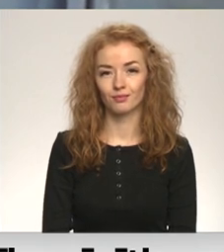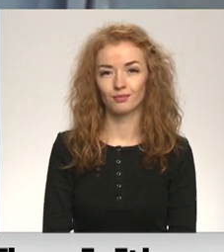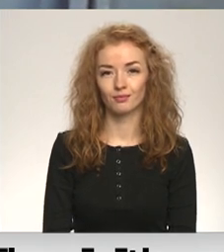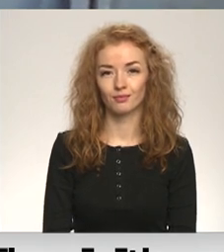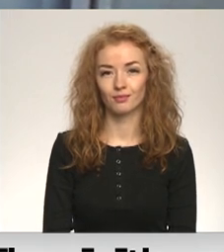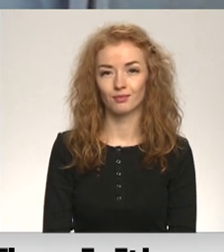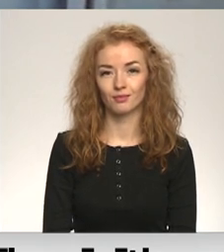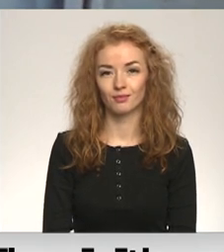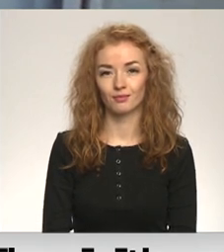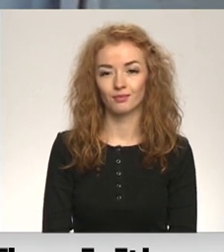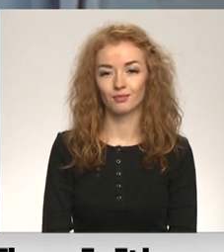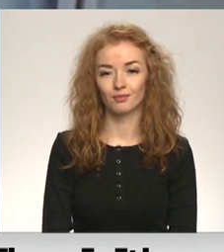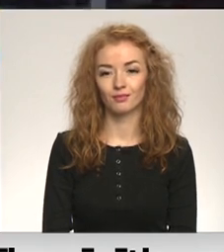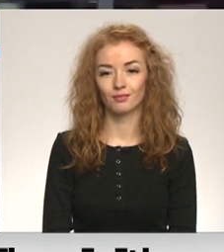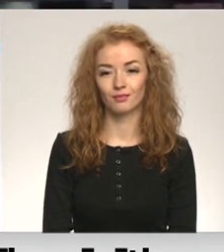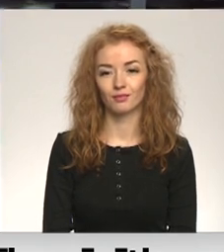не боятся, да.